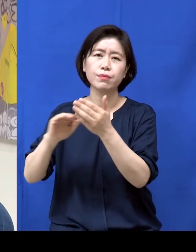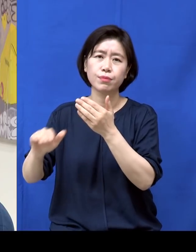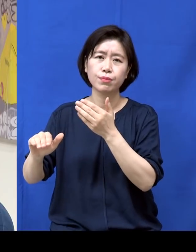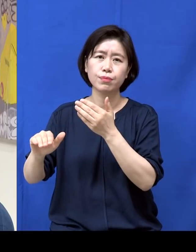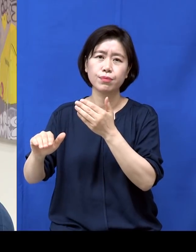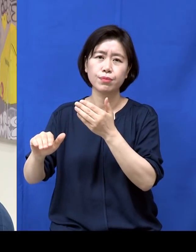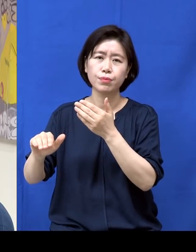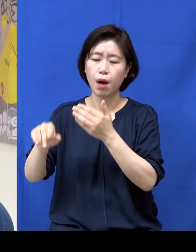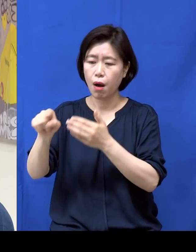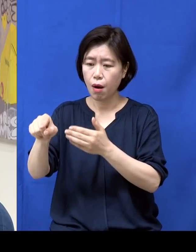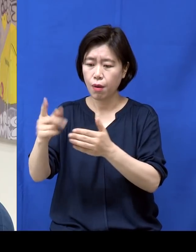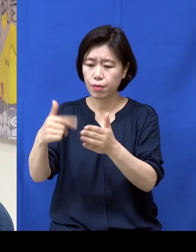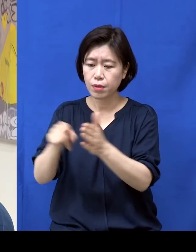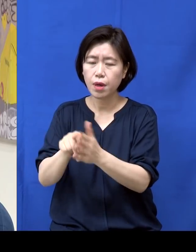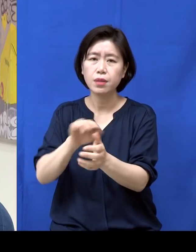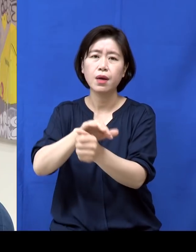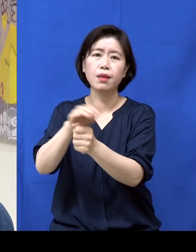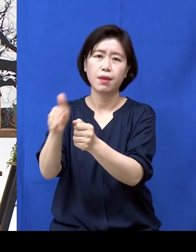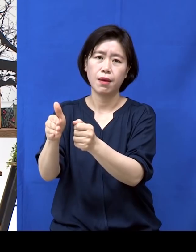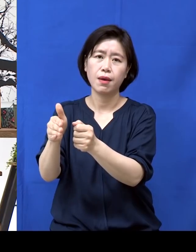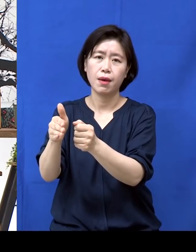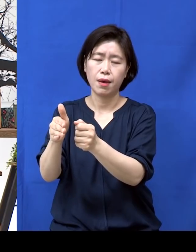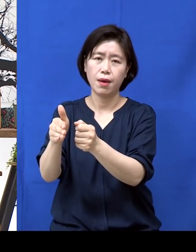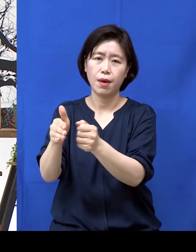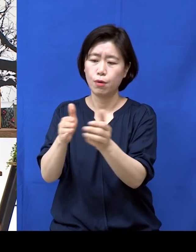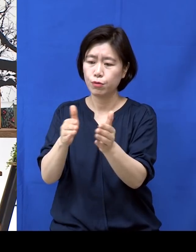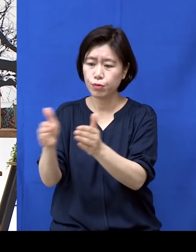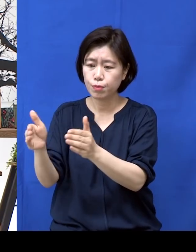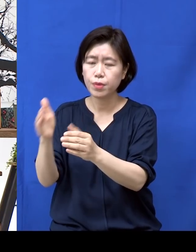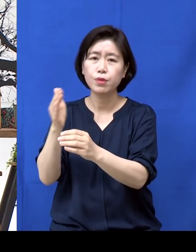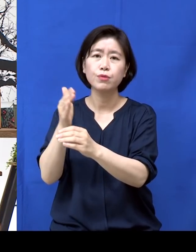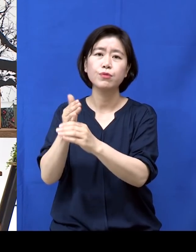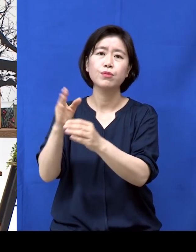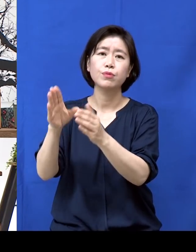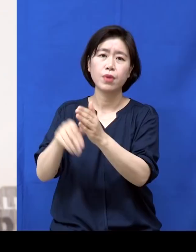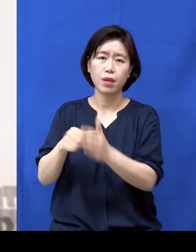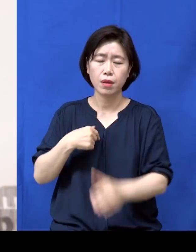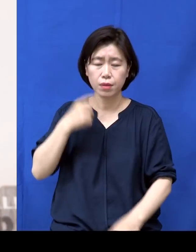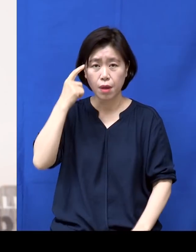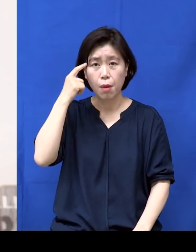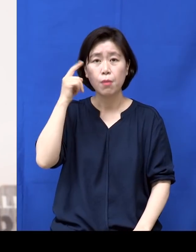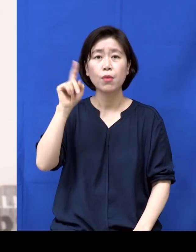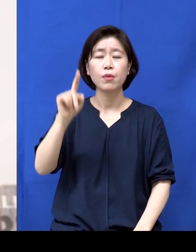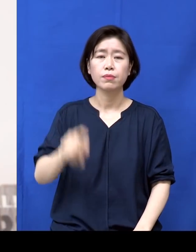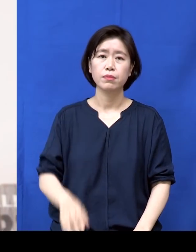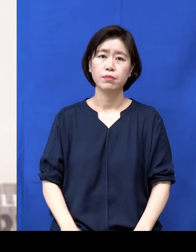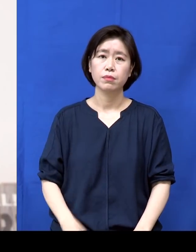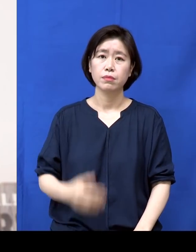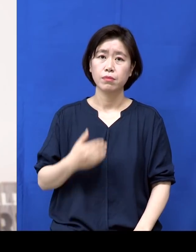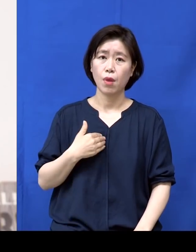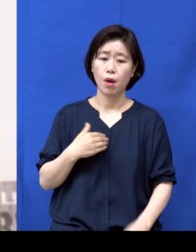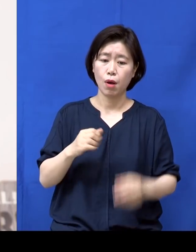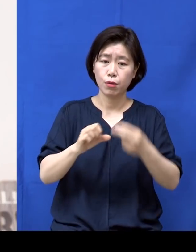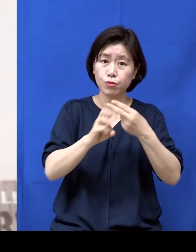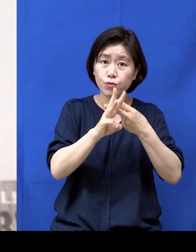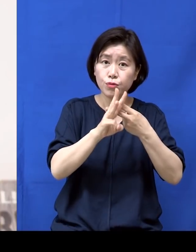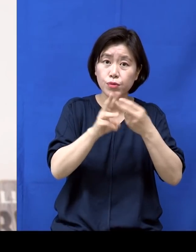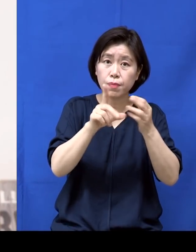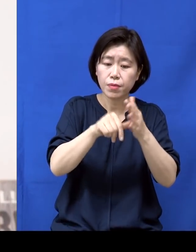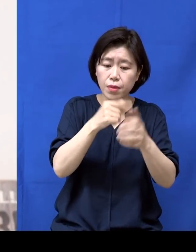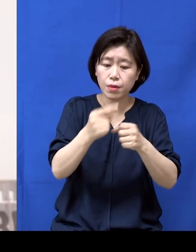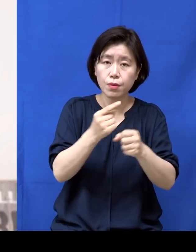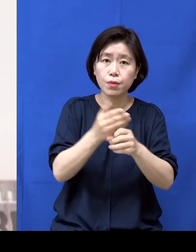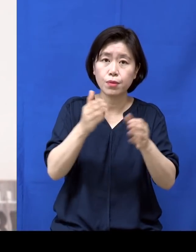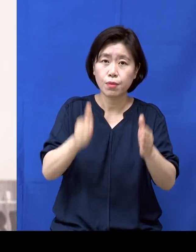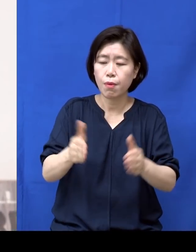아이하고 보냈던 시간에 대한 어떤 후회가 막 들더라고요. 교사로서 내가 1년 남짓이지만 담임교사를